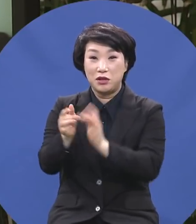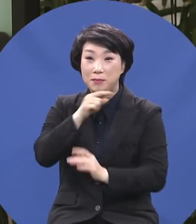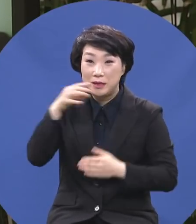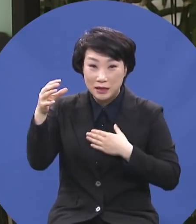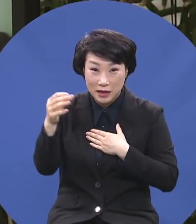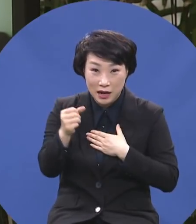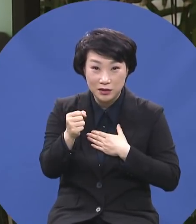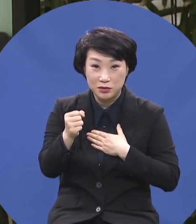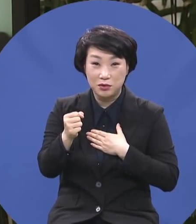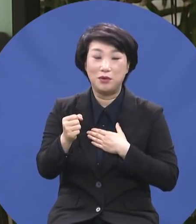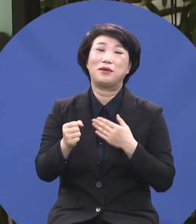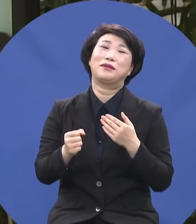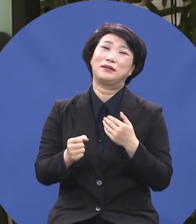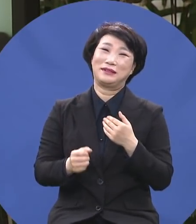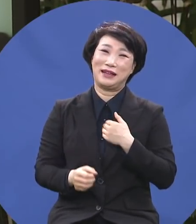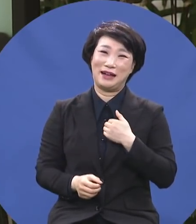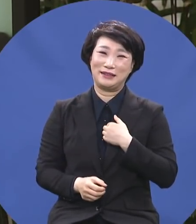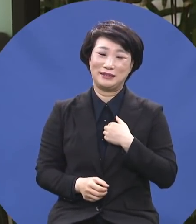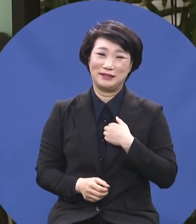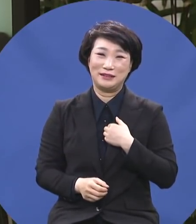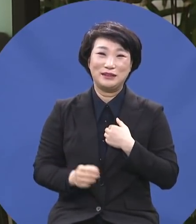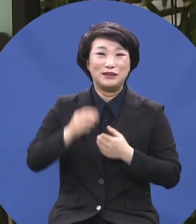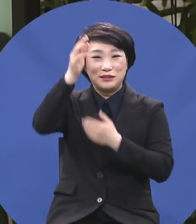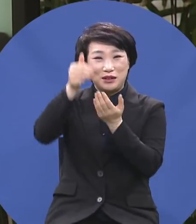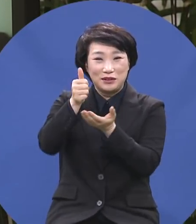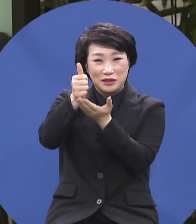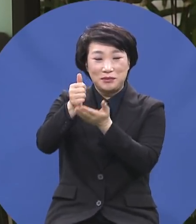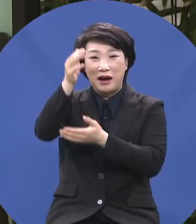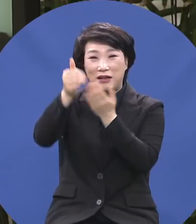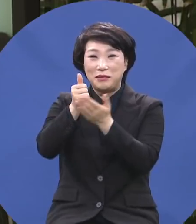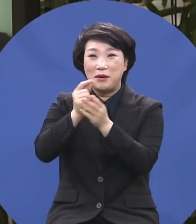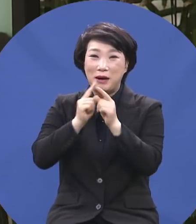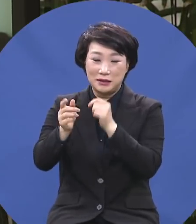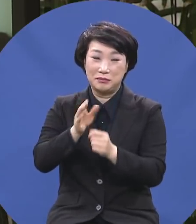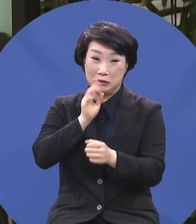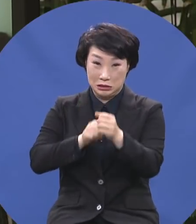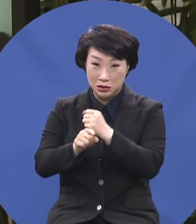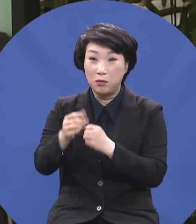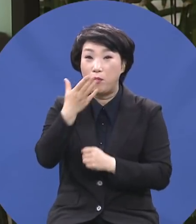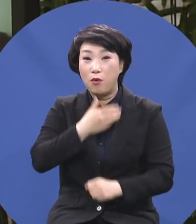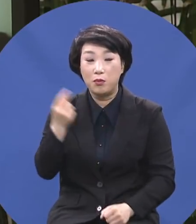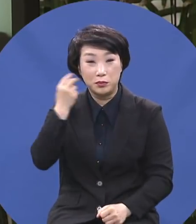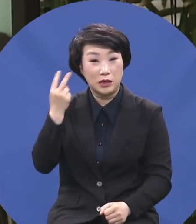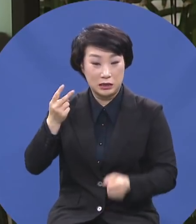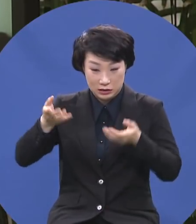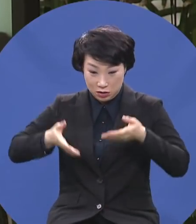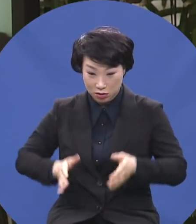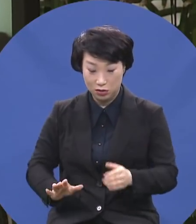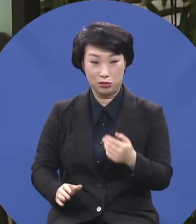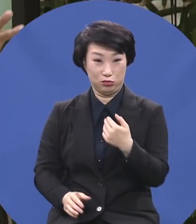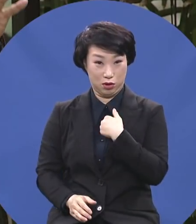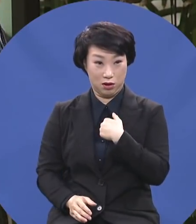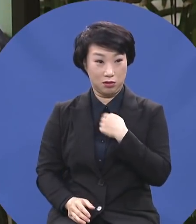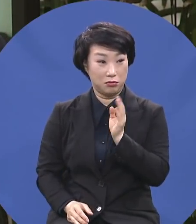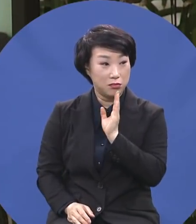피로 나를 성령으로, 말씀으로, 진리로, 복음으로 거듭났기에